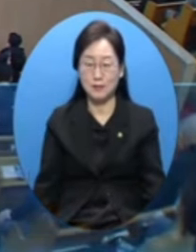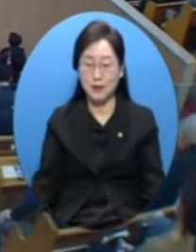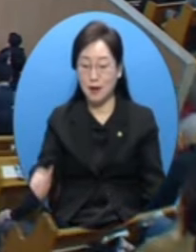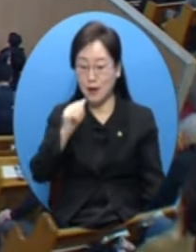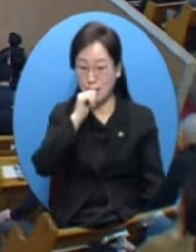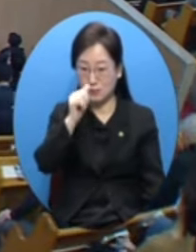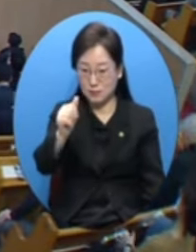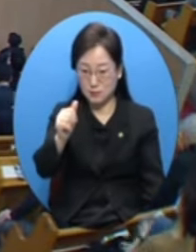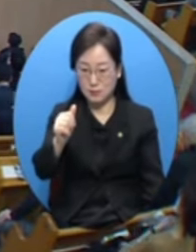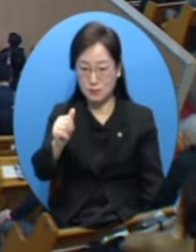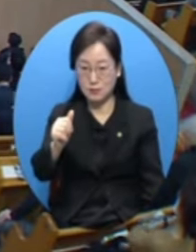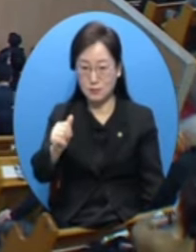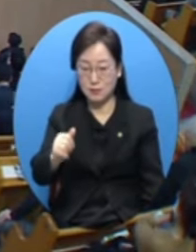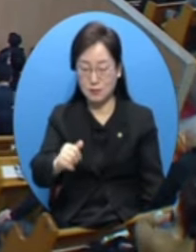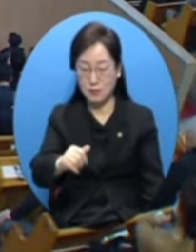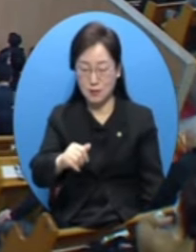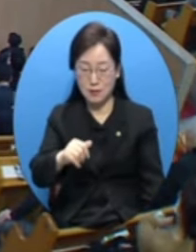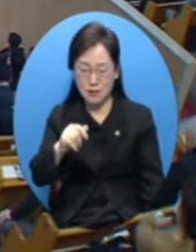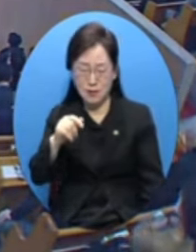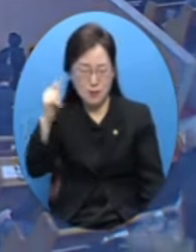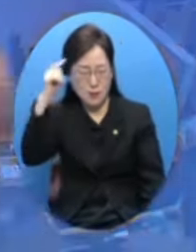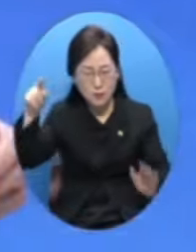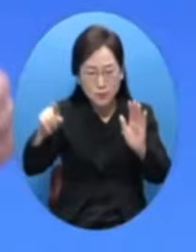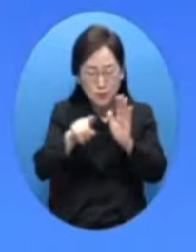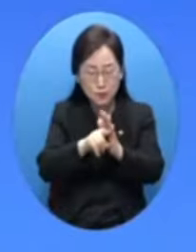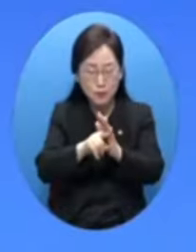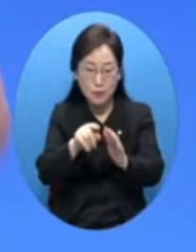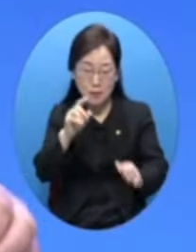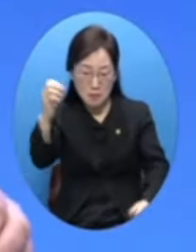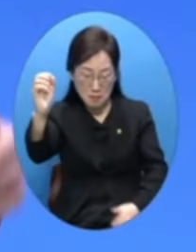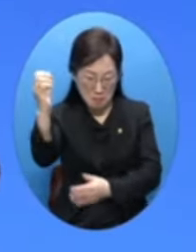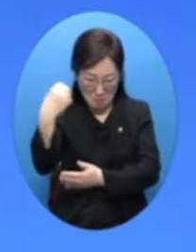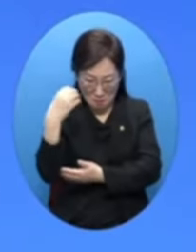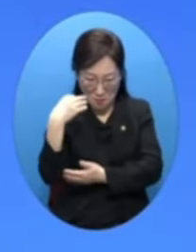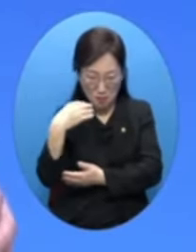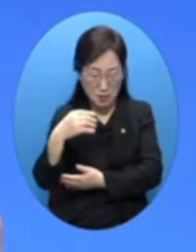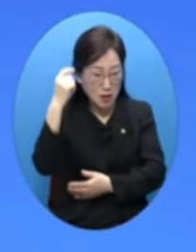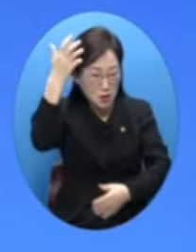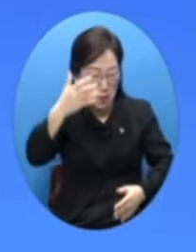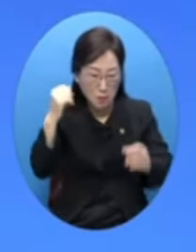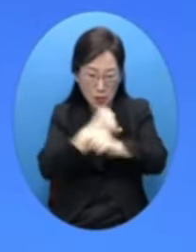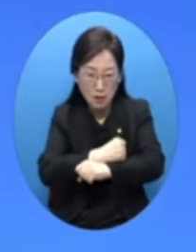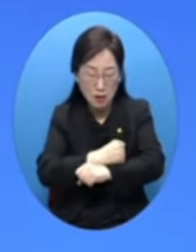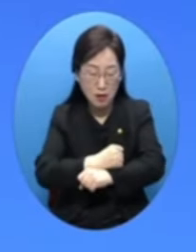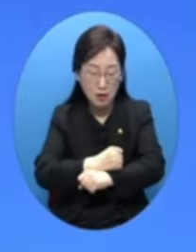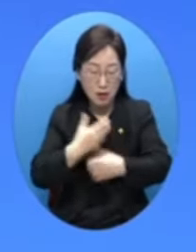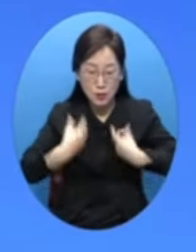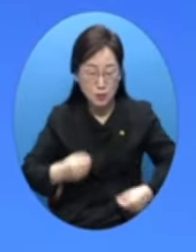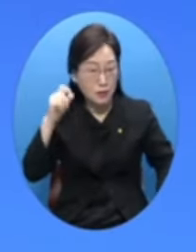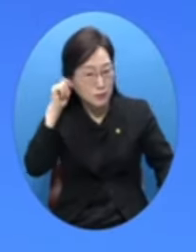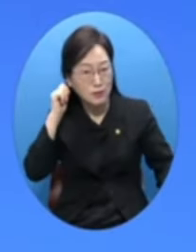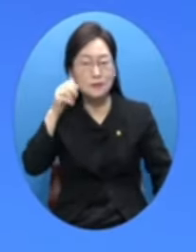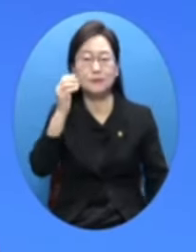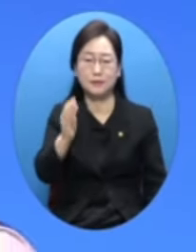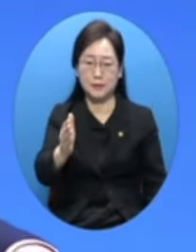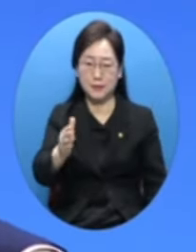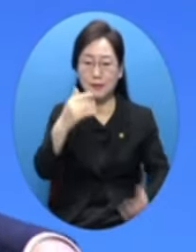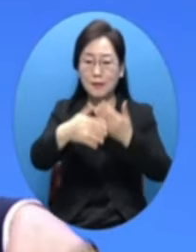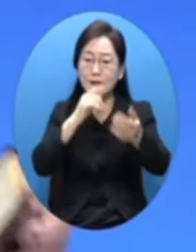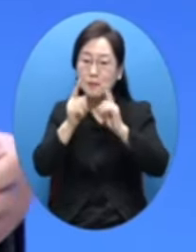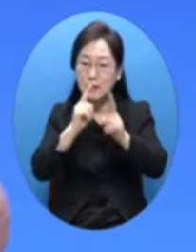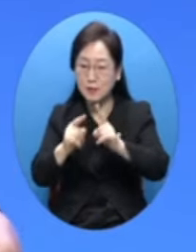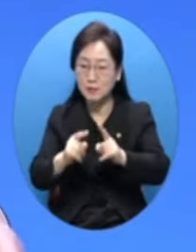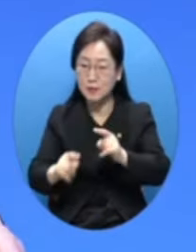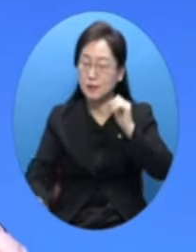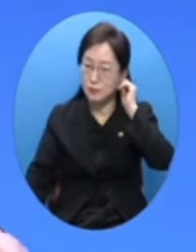절대로 부정적인 얘기, 내 영혼을 파괴하는 나쁜 얘기, 절망적인 얘기에 귀를 기울이지 말고 하나님의 말씀에